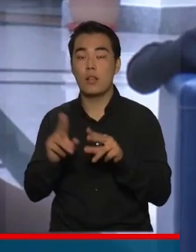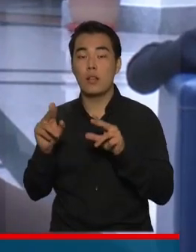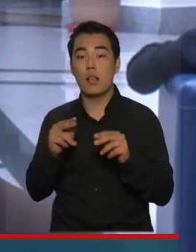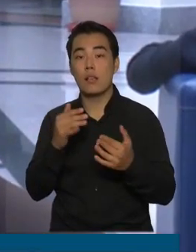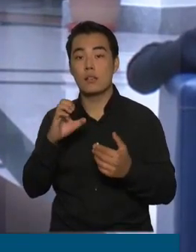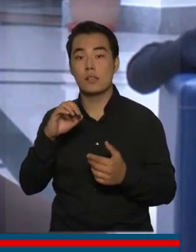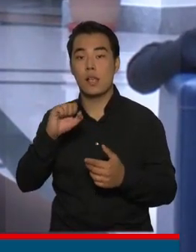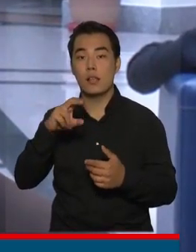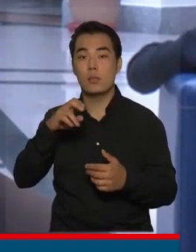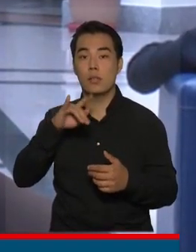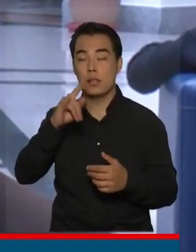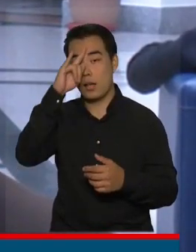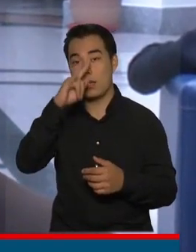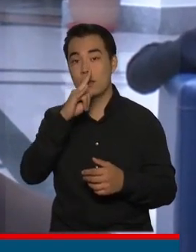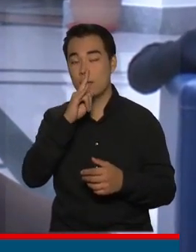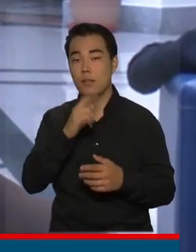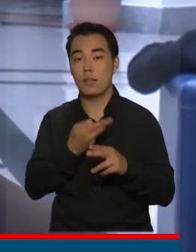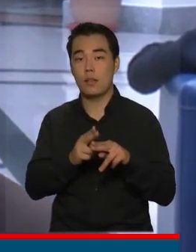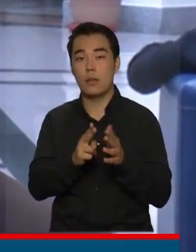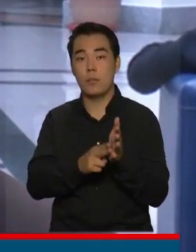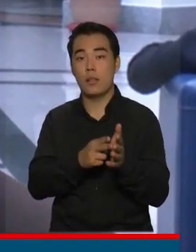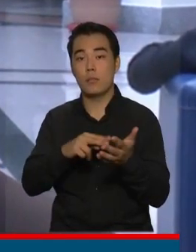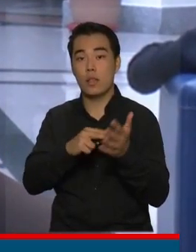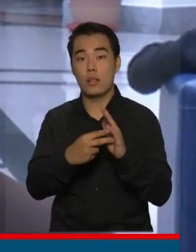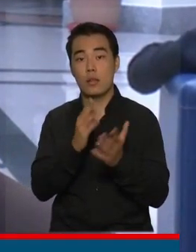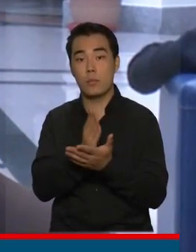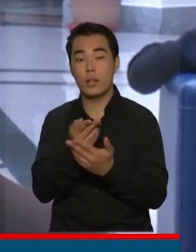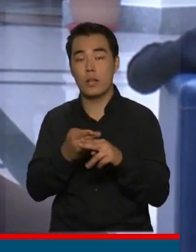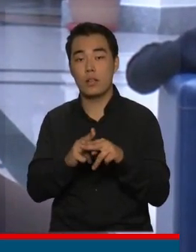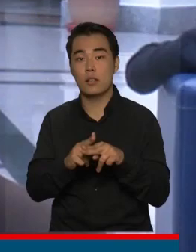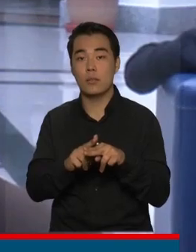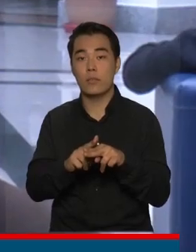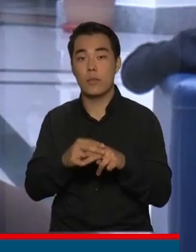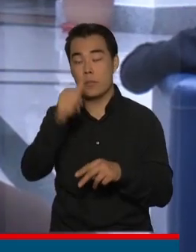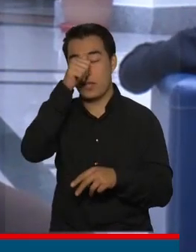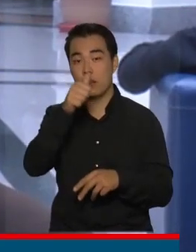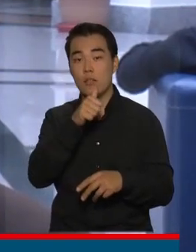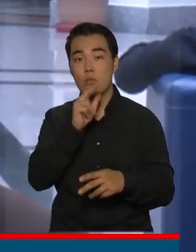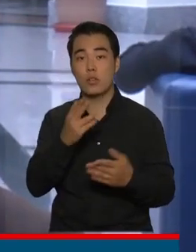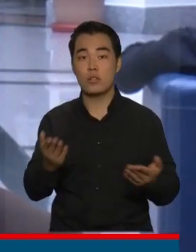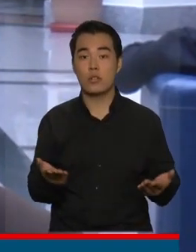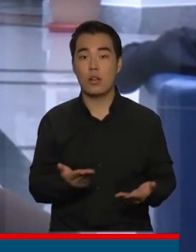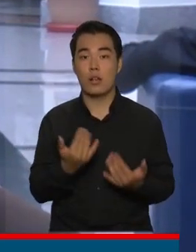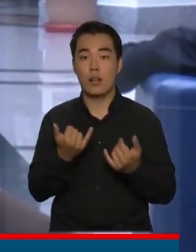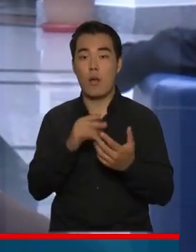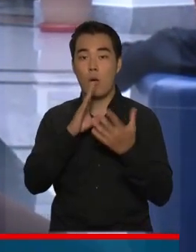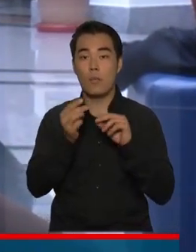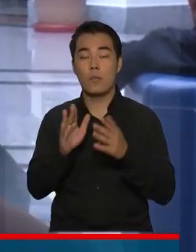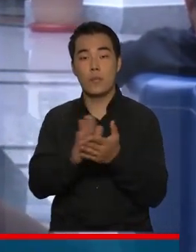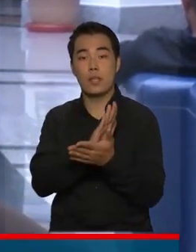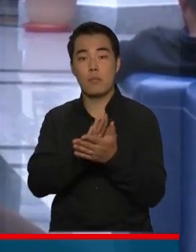Қазақстан жобаның негізі мақсаты осы шалғайда тұрып жатқан тұрғындарға